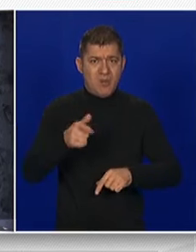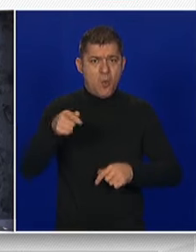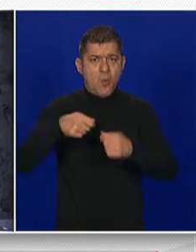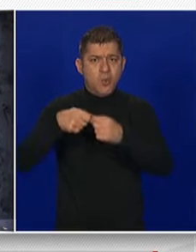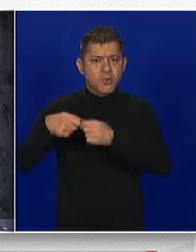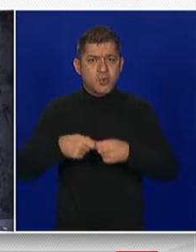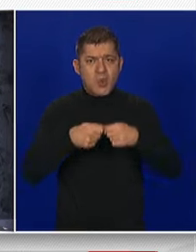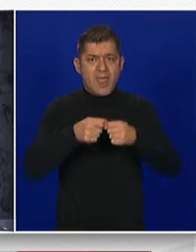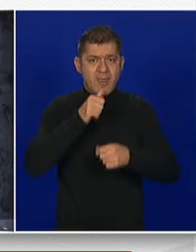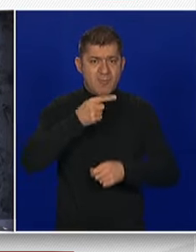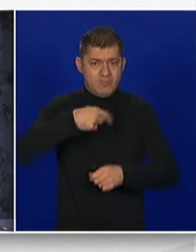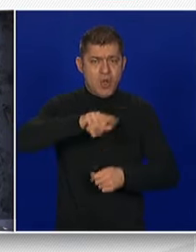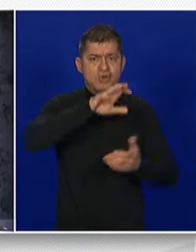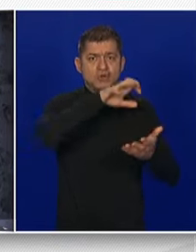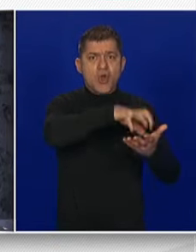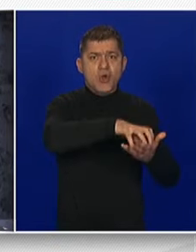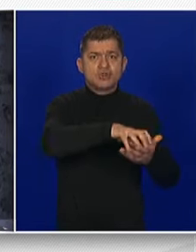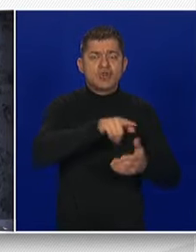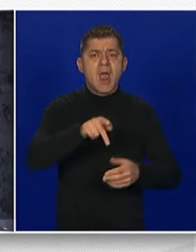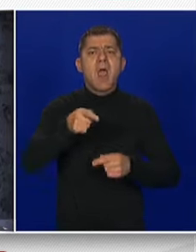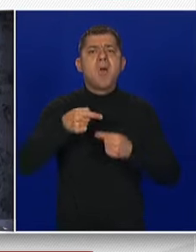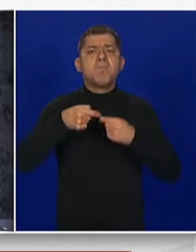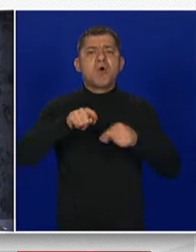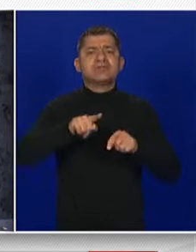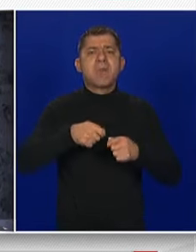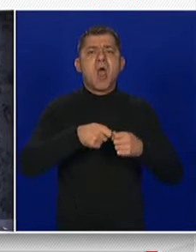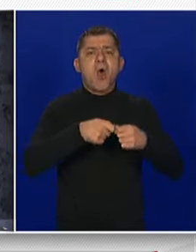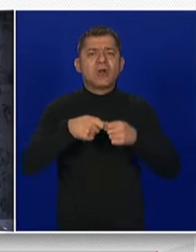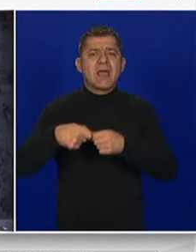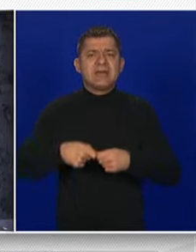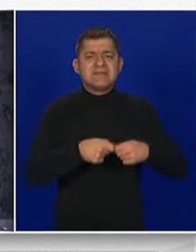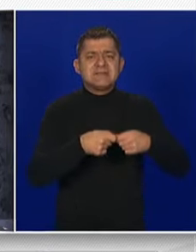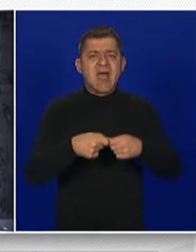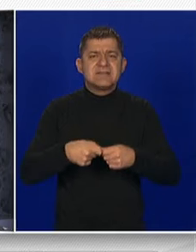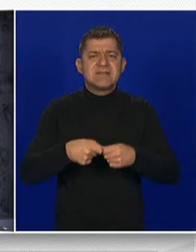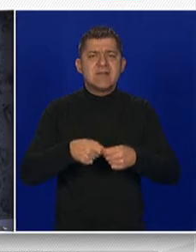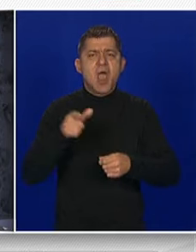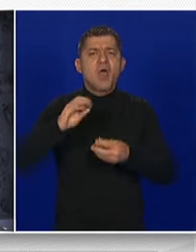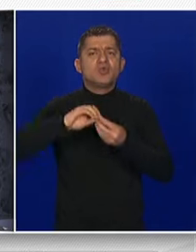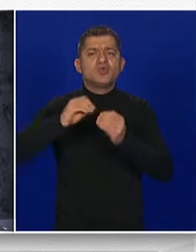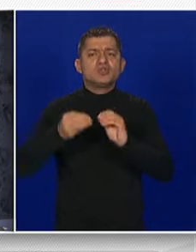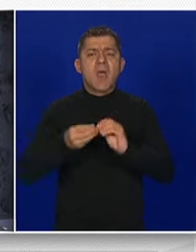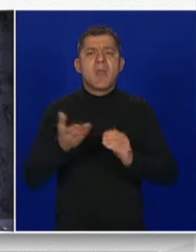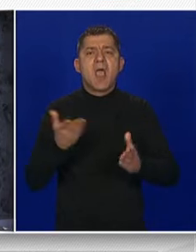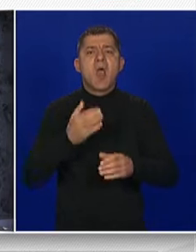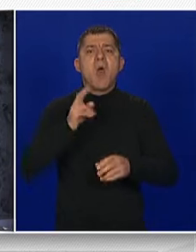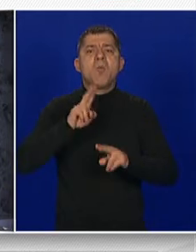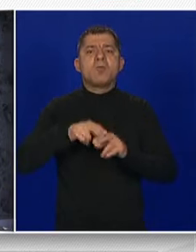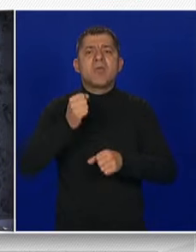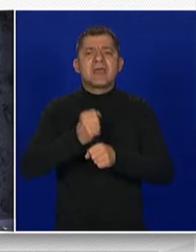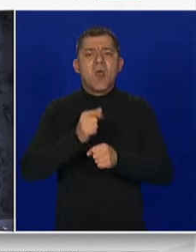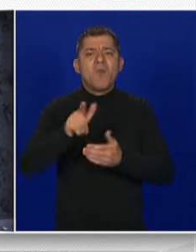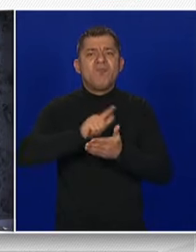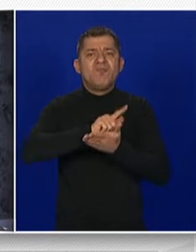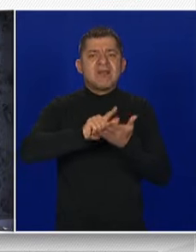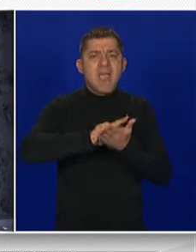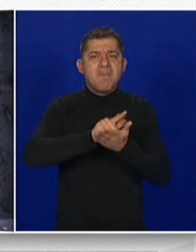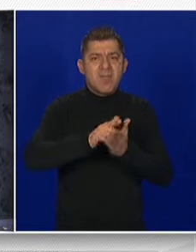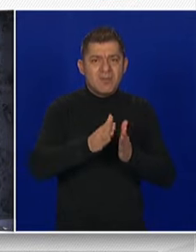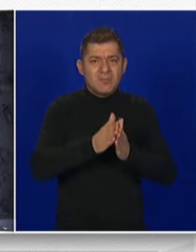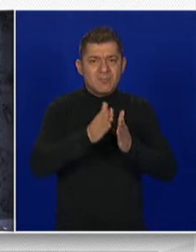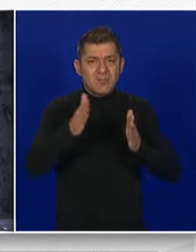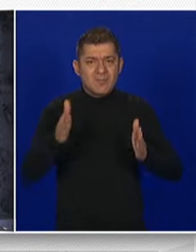na posebnu organizaciju djelatnosti trgovina u razdoblju